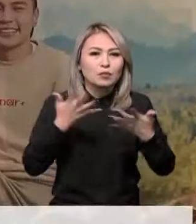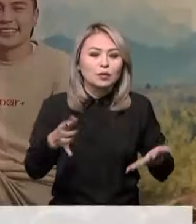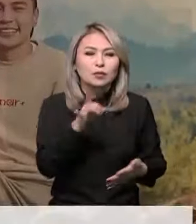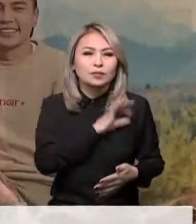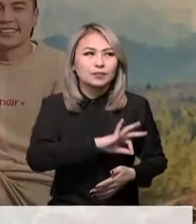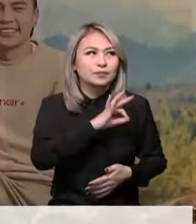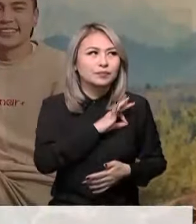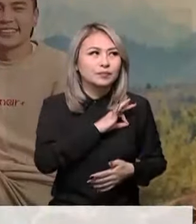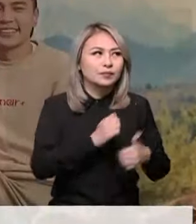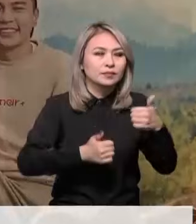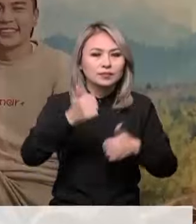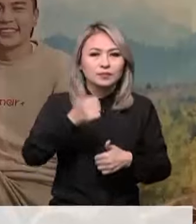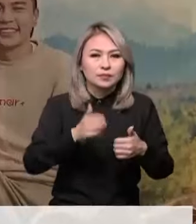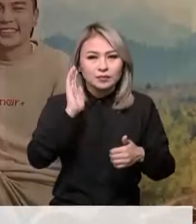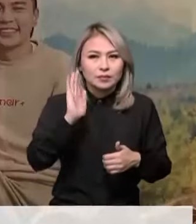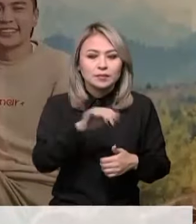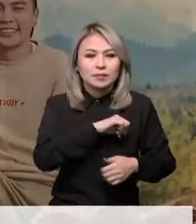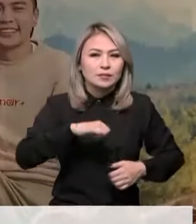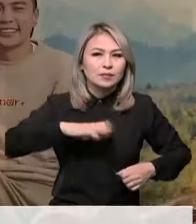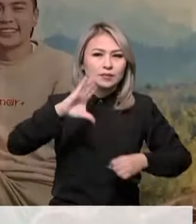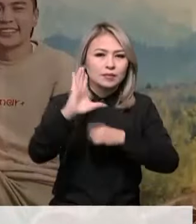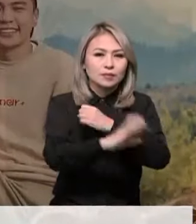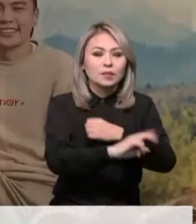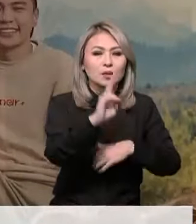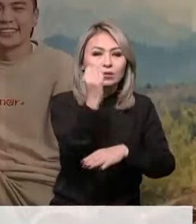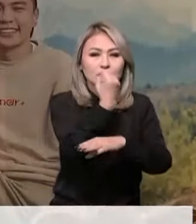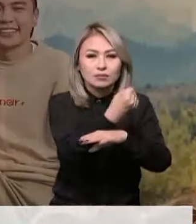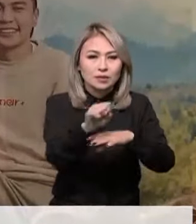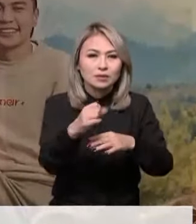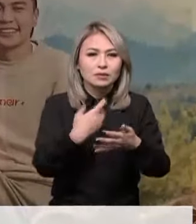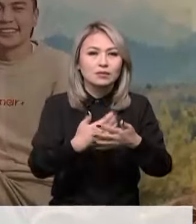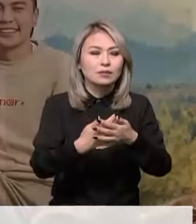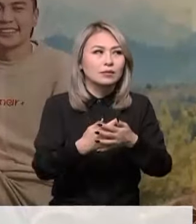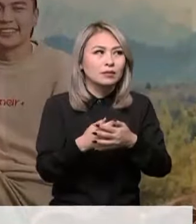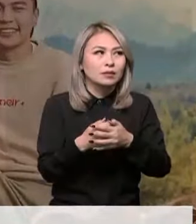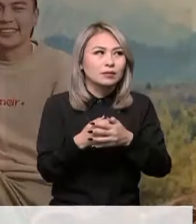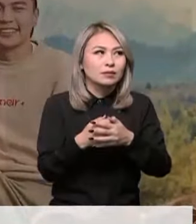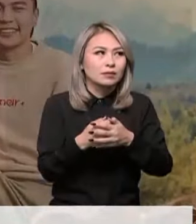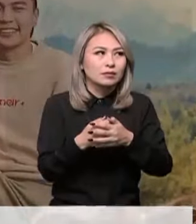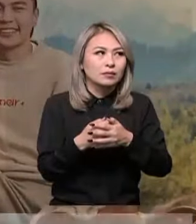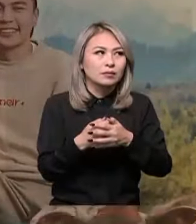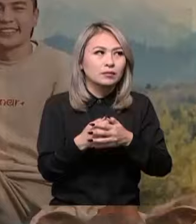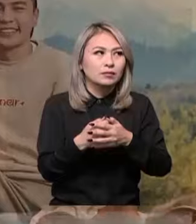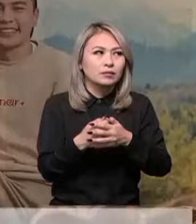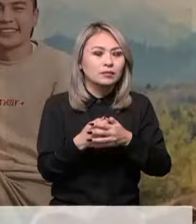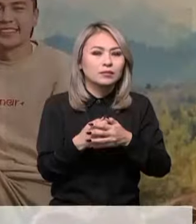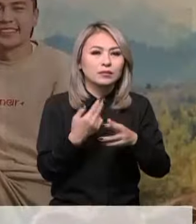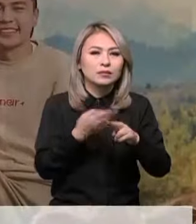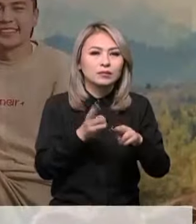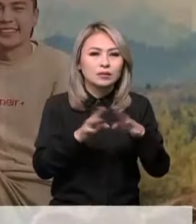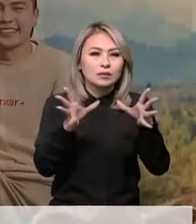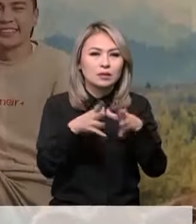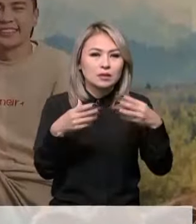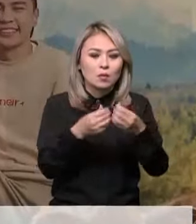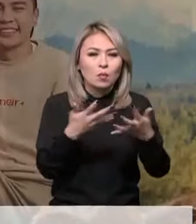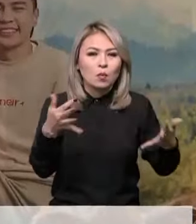үшін сайыс болады. Ең соңында жеңген отбасы ең көп, мысалы, малдың қалай приплодын алған отбасы,